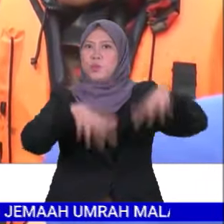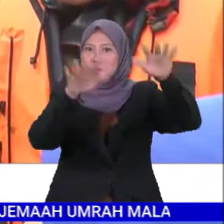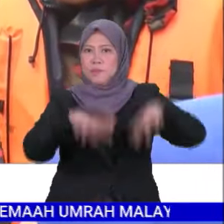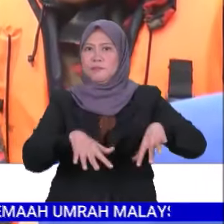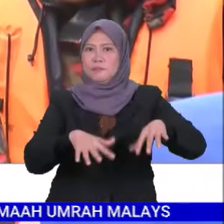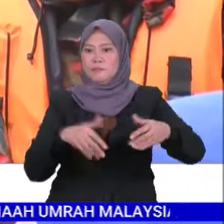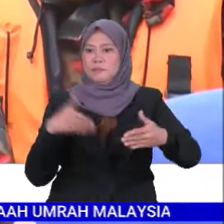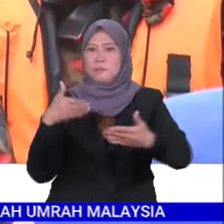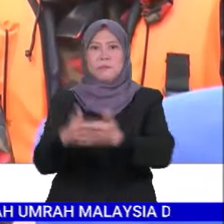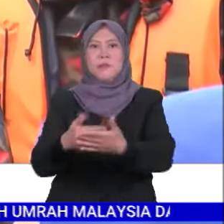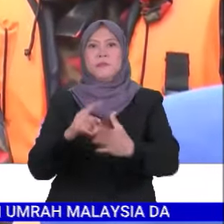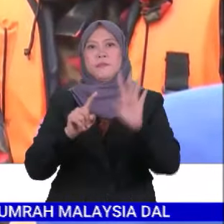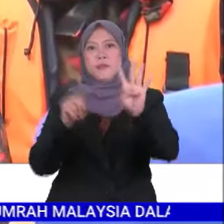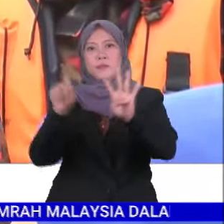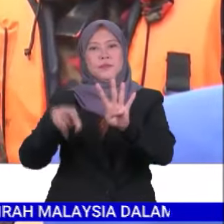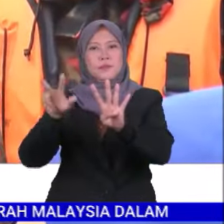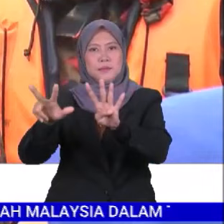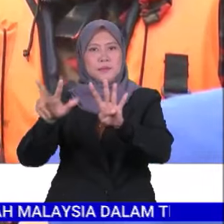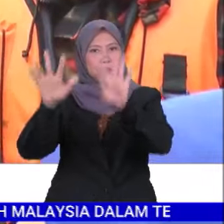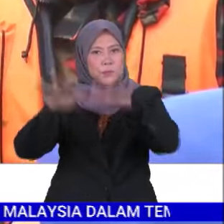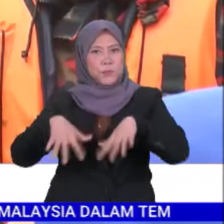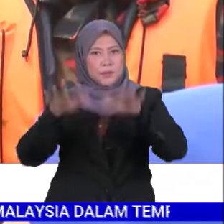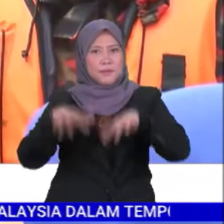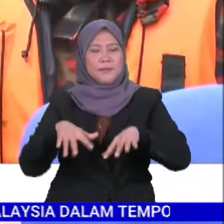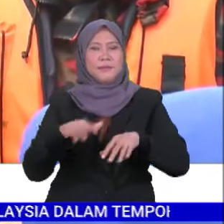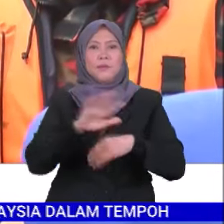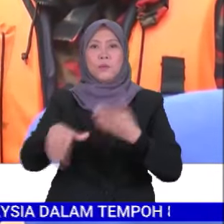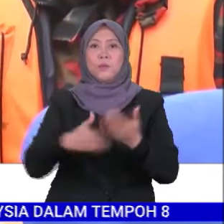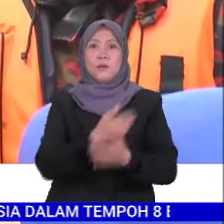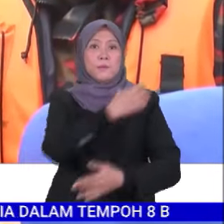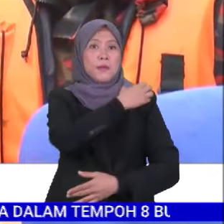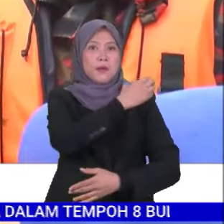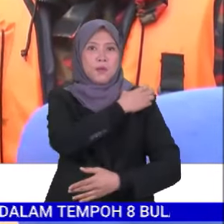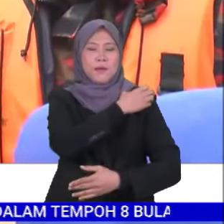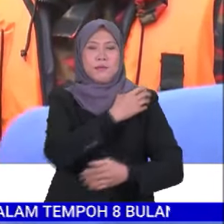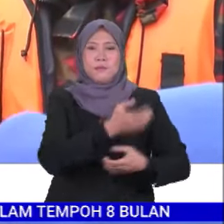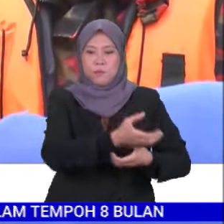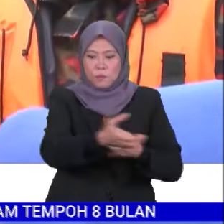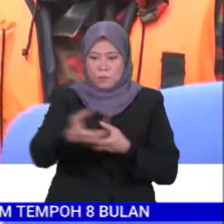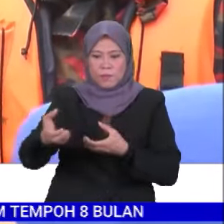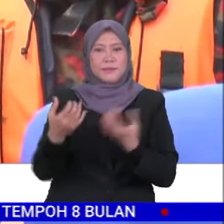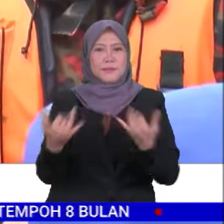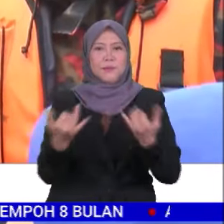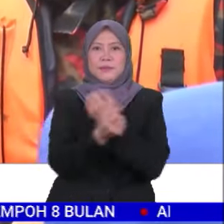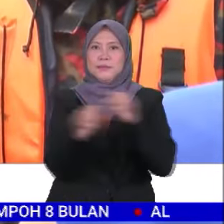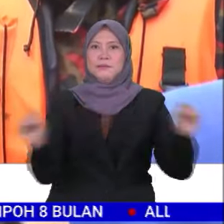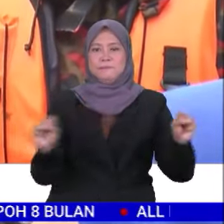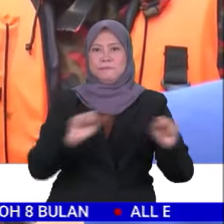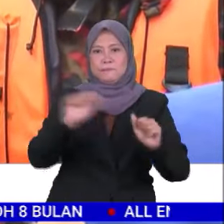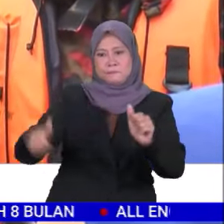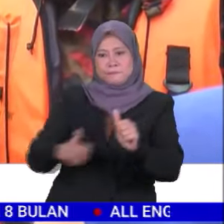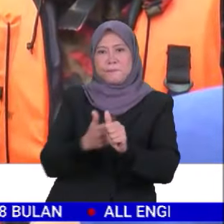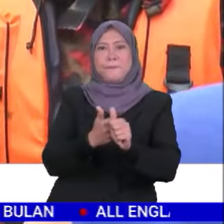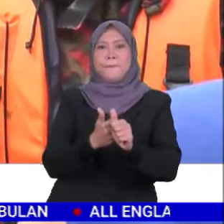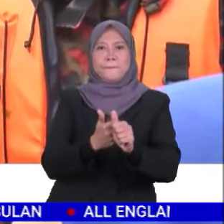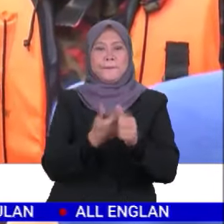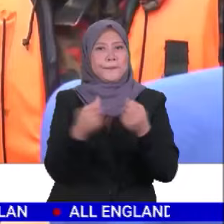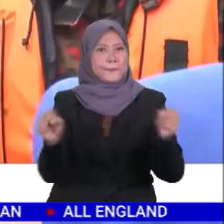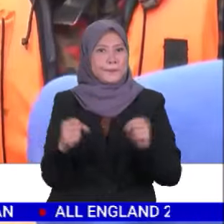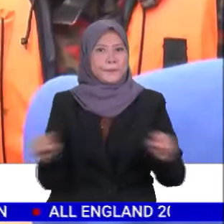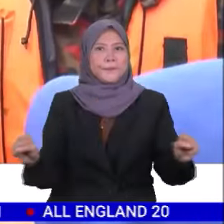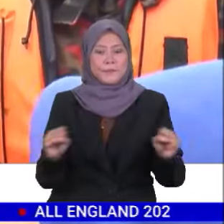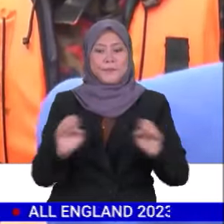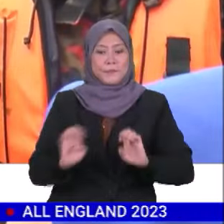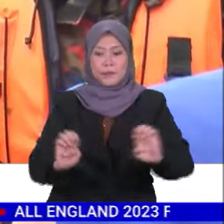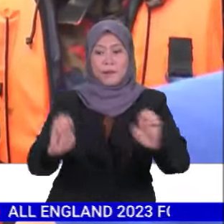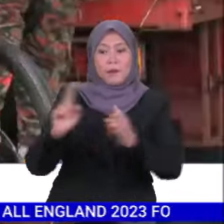hari inilah. Dan kita semua pegawai bomba dalam mood standby lah untuk bertindak atas panggilan-panggilan